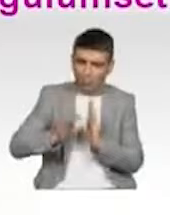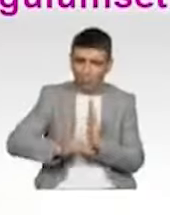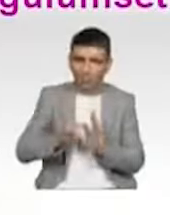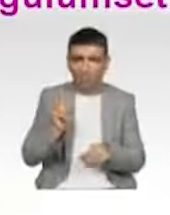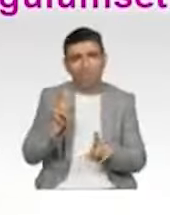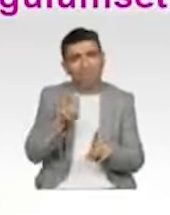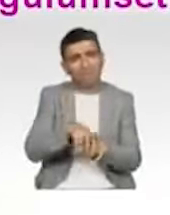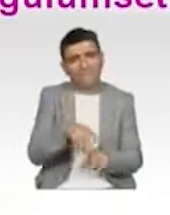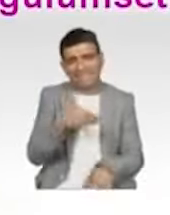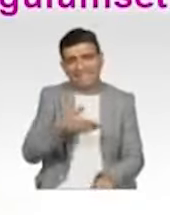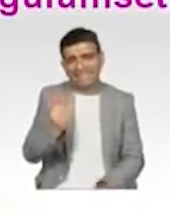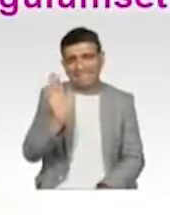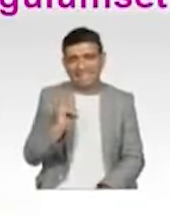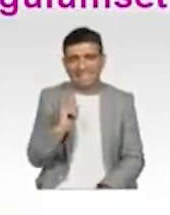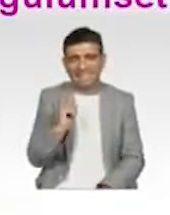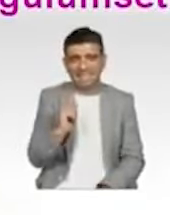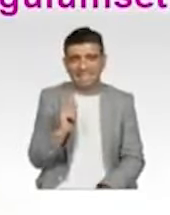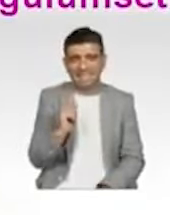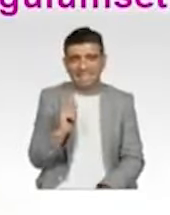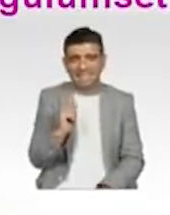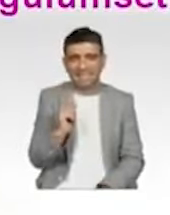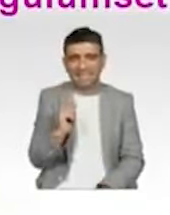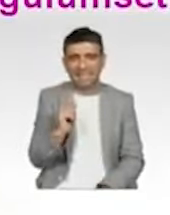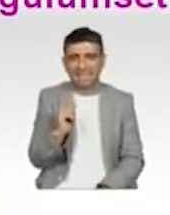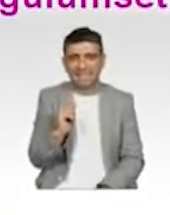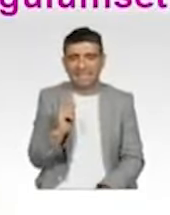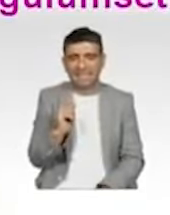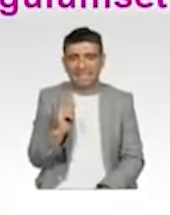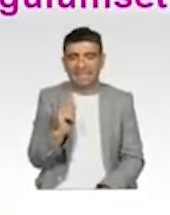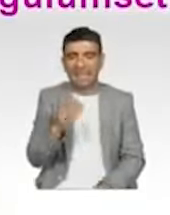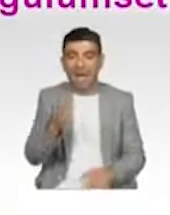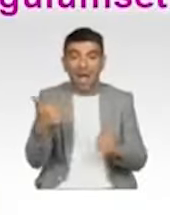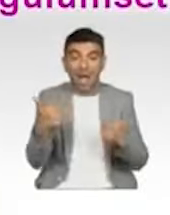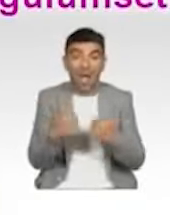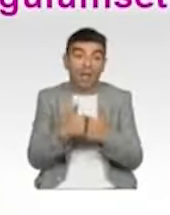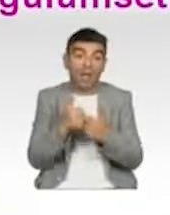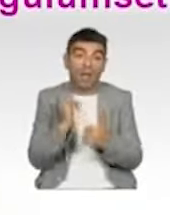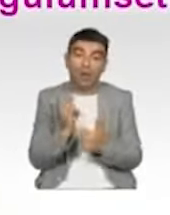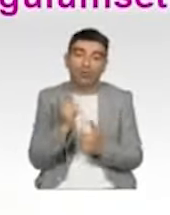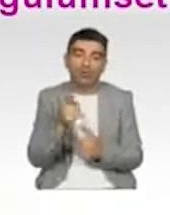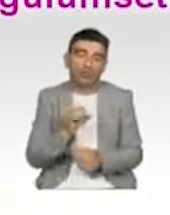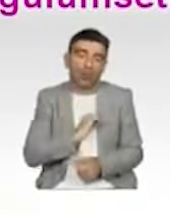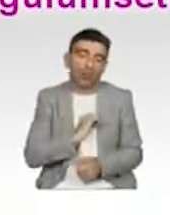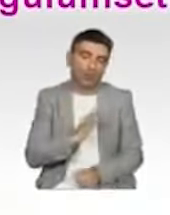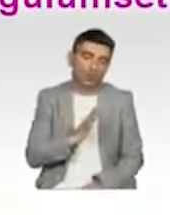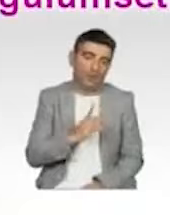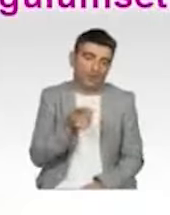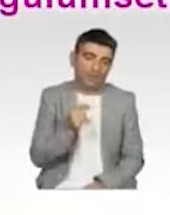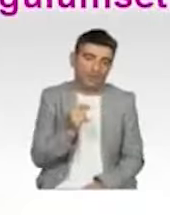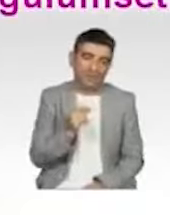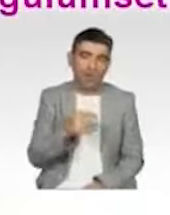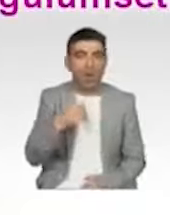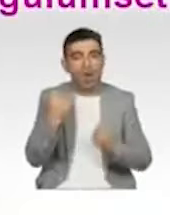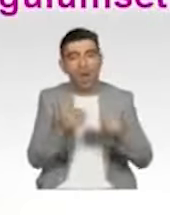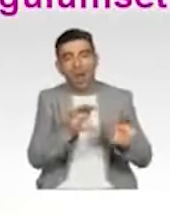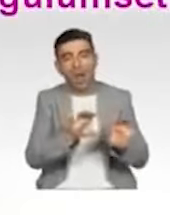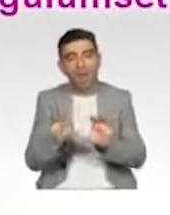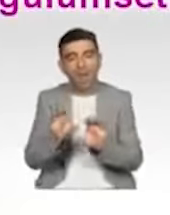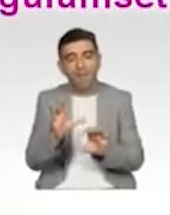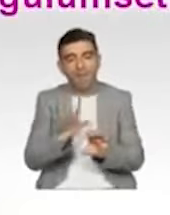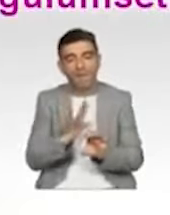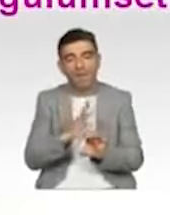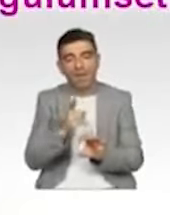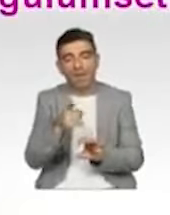git ama çok şey gidiyorlar yani, ne bileyim, kaza yapabilirsin. Evet. Çok korkunç. Otobüsleri var, böyle